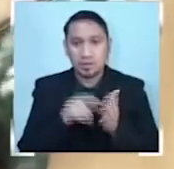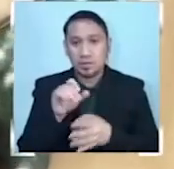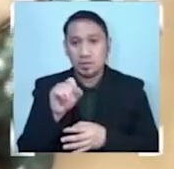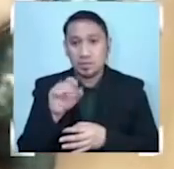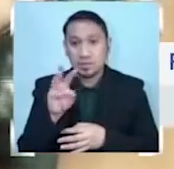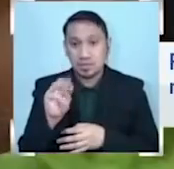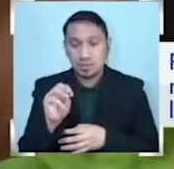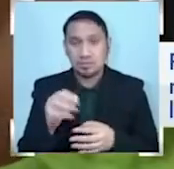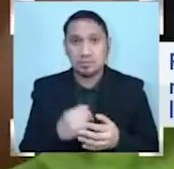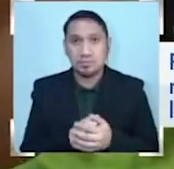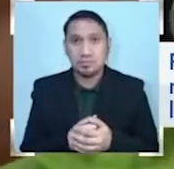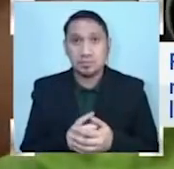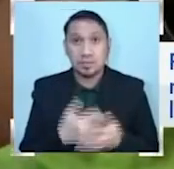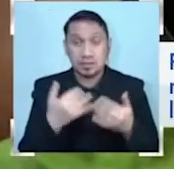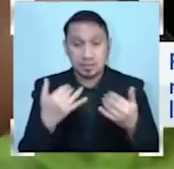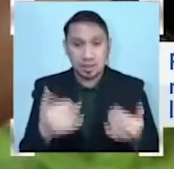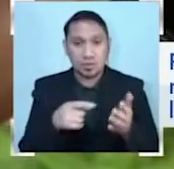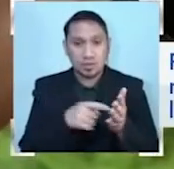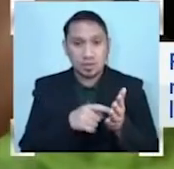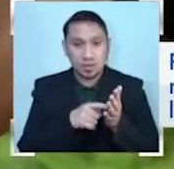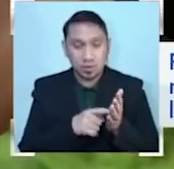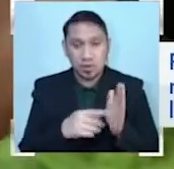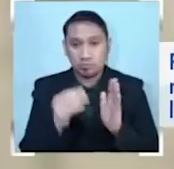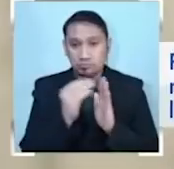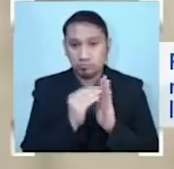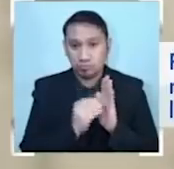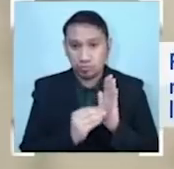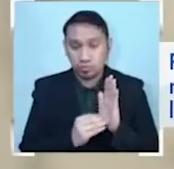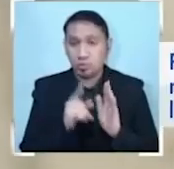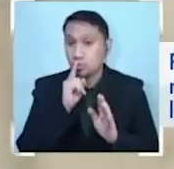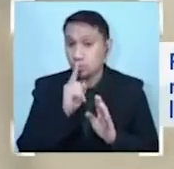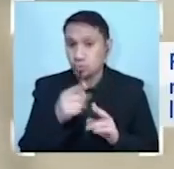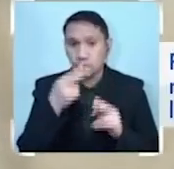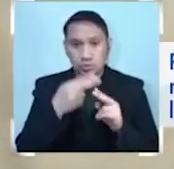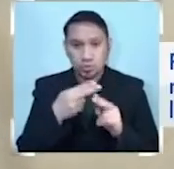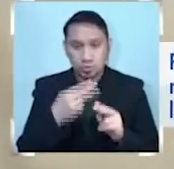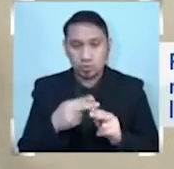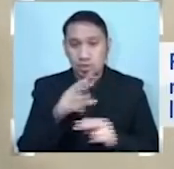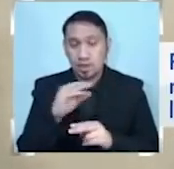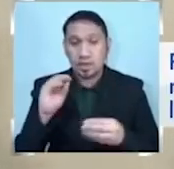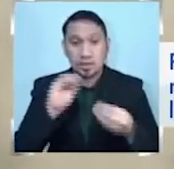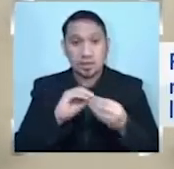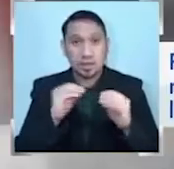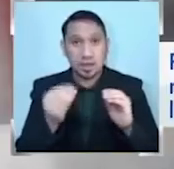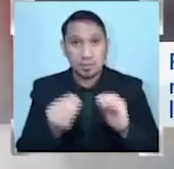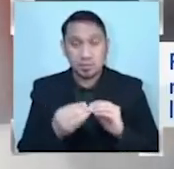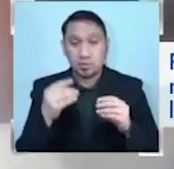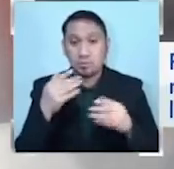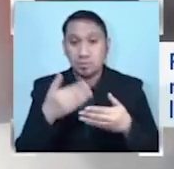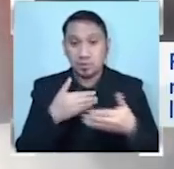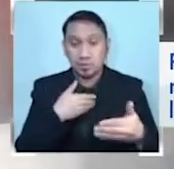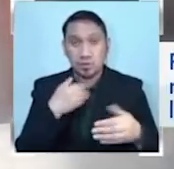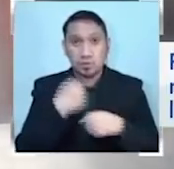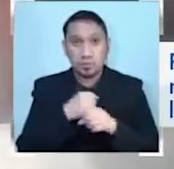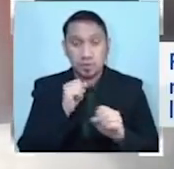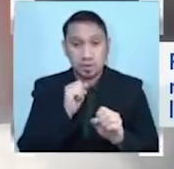Sa ilalim ito, i-require ng paglista ng totoong pangalan at mobile phone number bago gumawa ng social